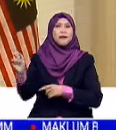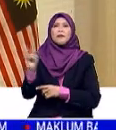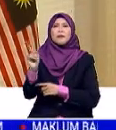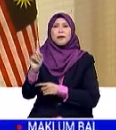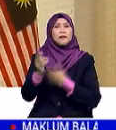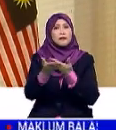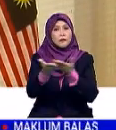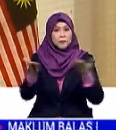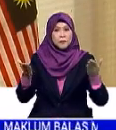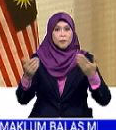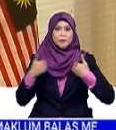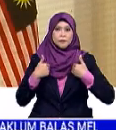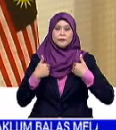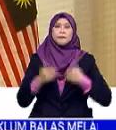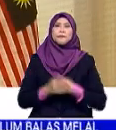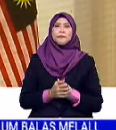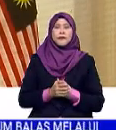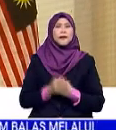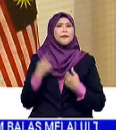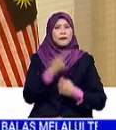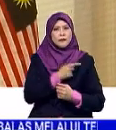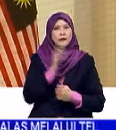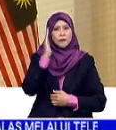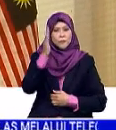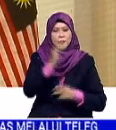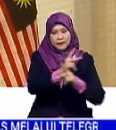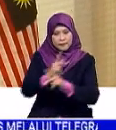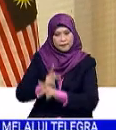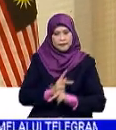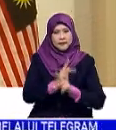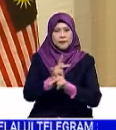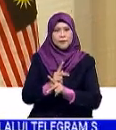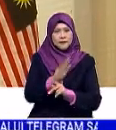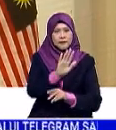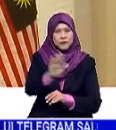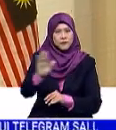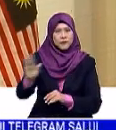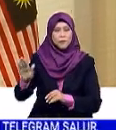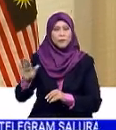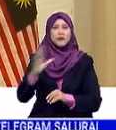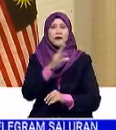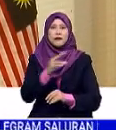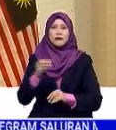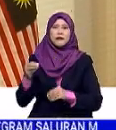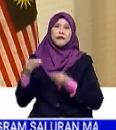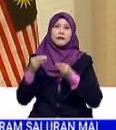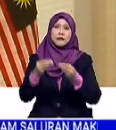jua anda berada. We will take care of you and this is our pledge to you.